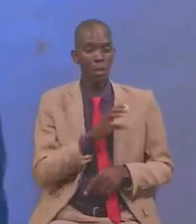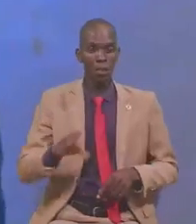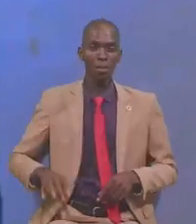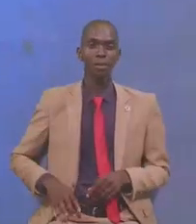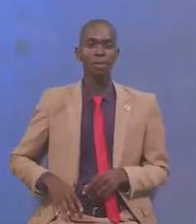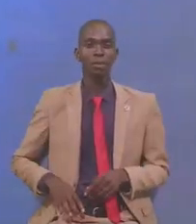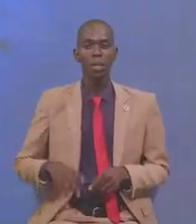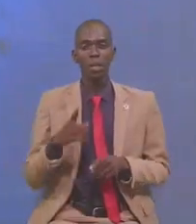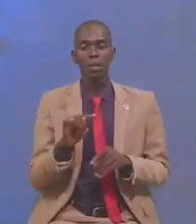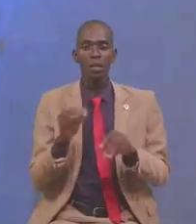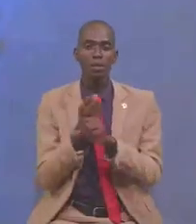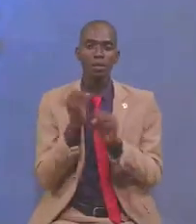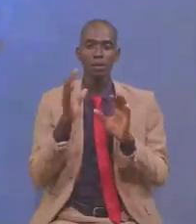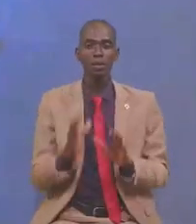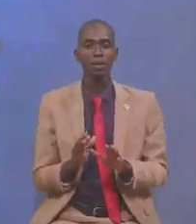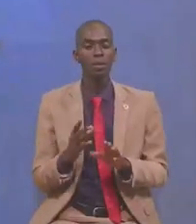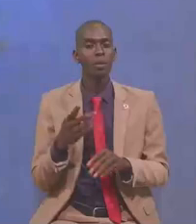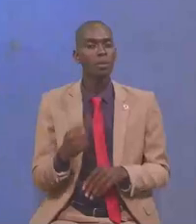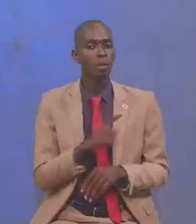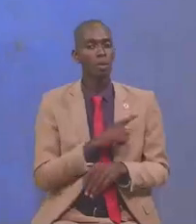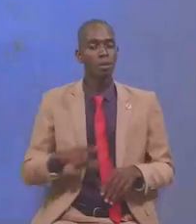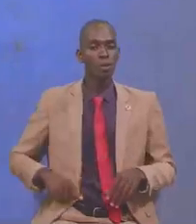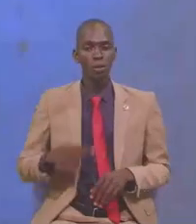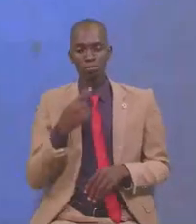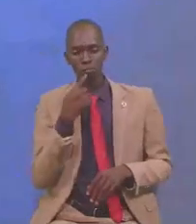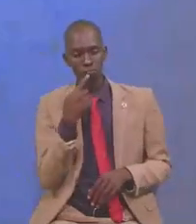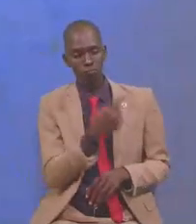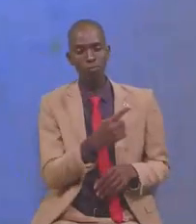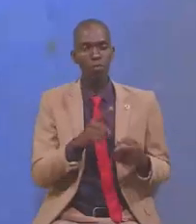le Sauveur, le Seigneur lui dit,